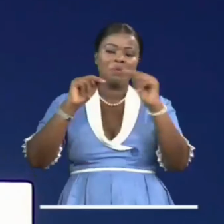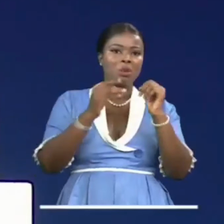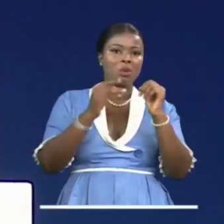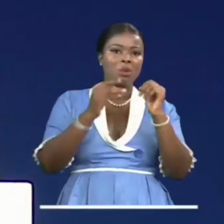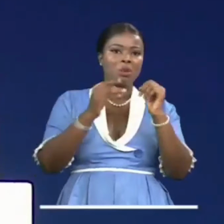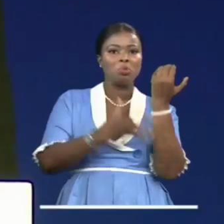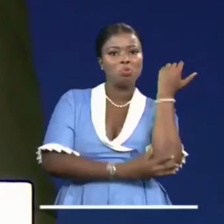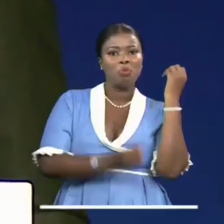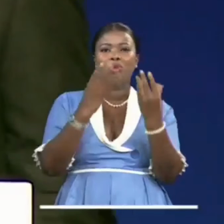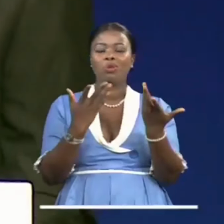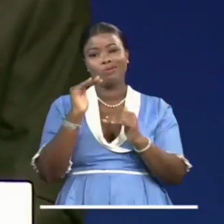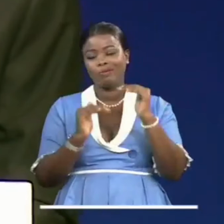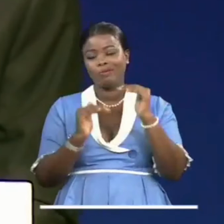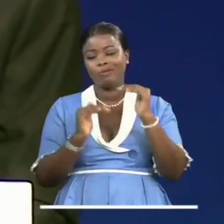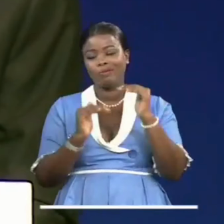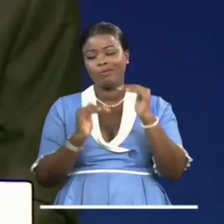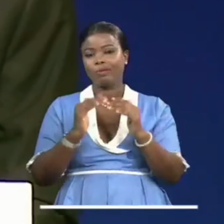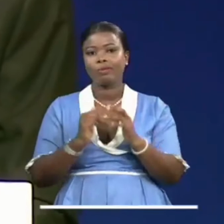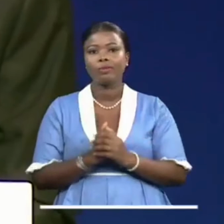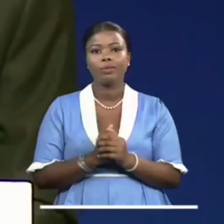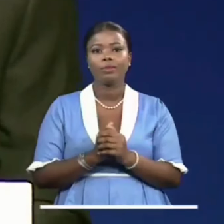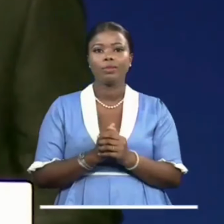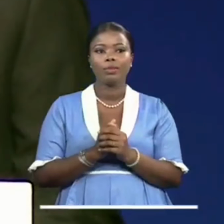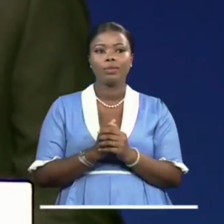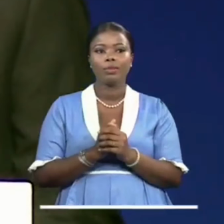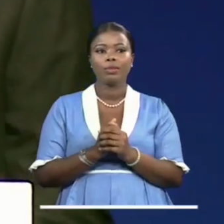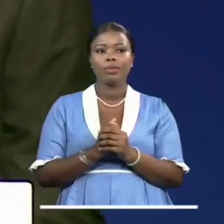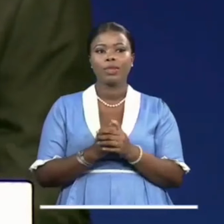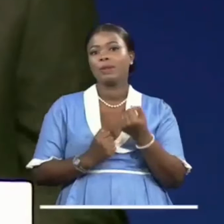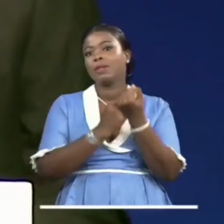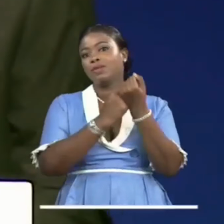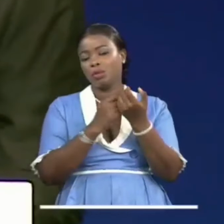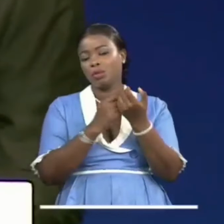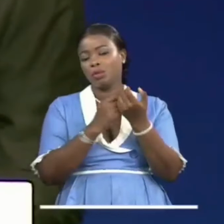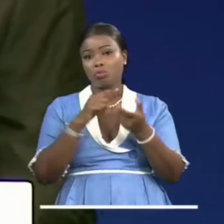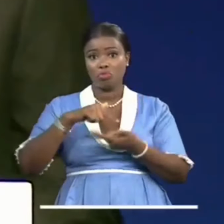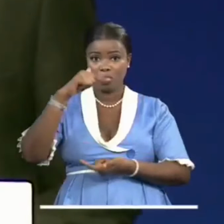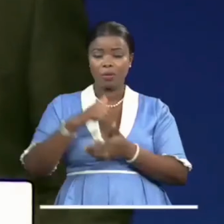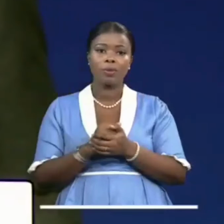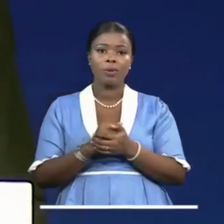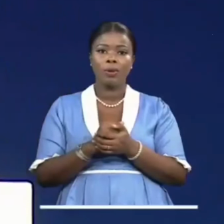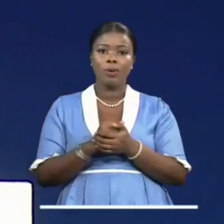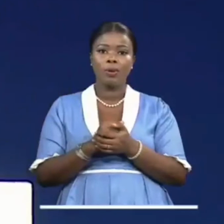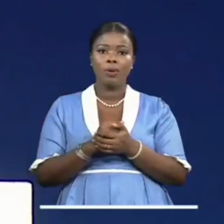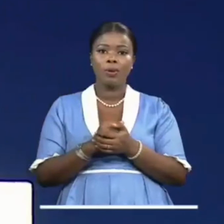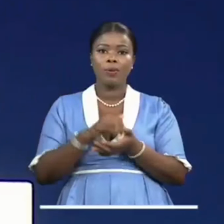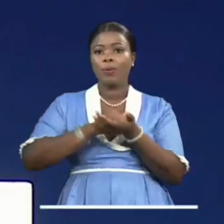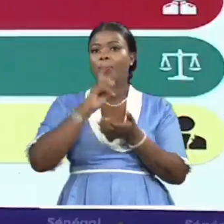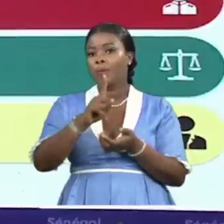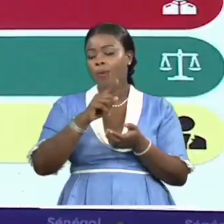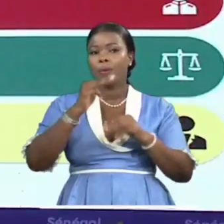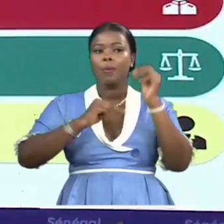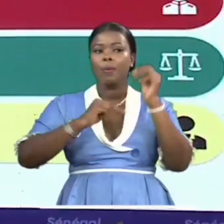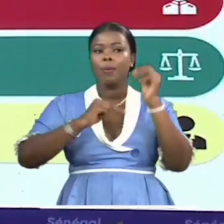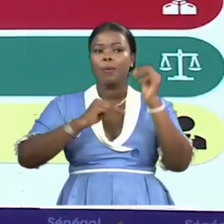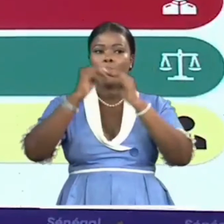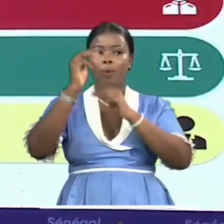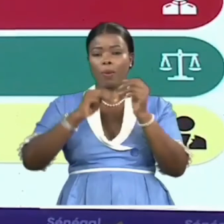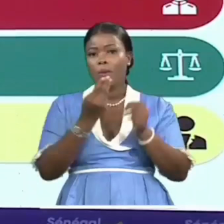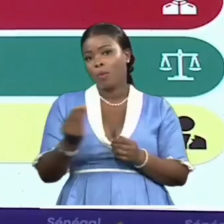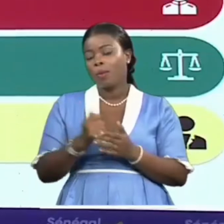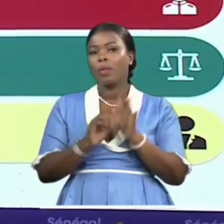adresser le deè défi majeur qu'il convient d'adresser c'est la construction d' mod développement